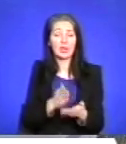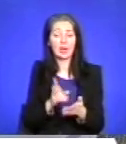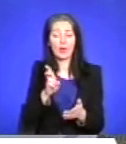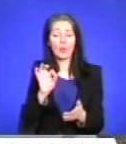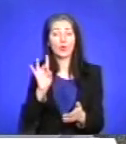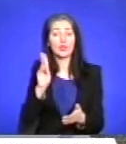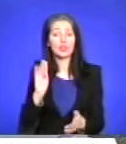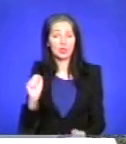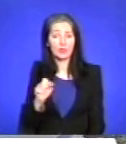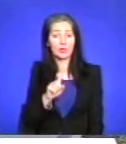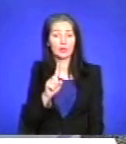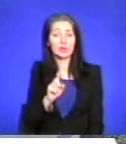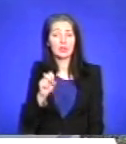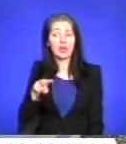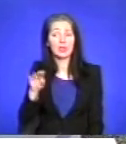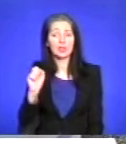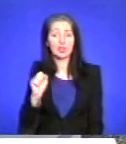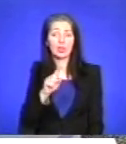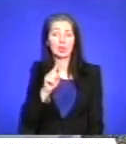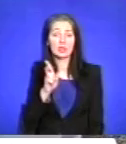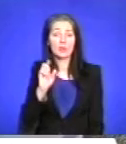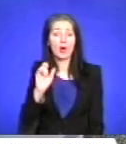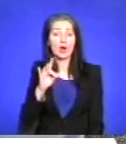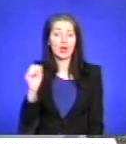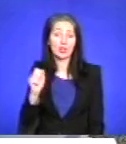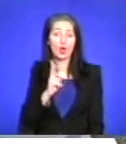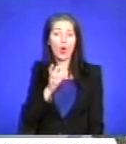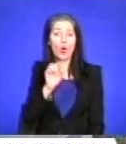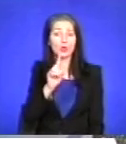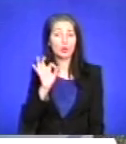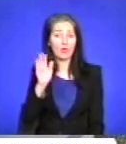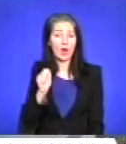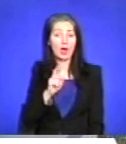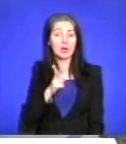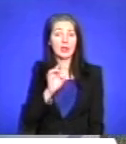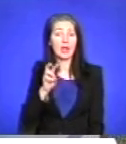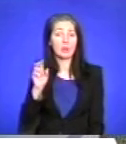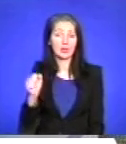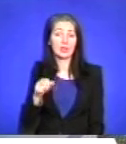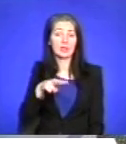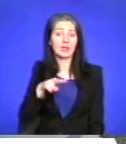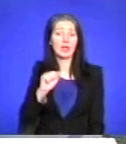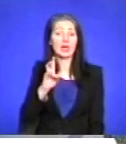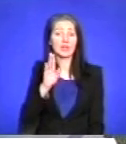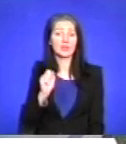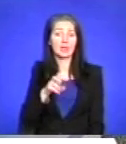Заліщ, Збаражський, Козівський, Кременецький, Ленівецький,